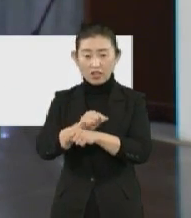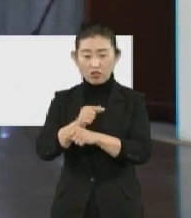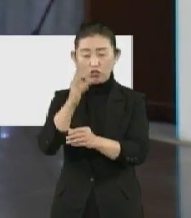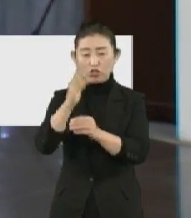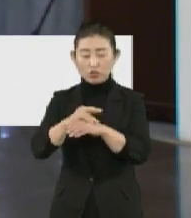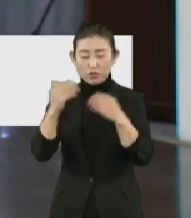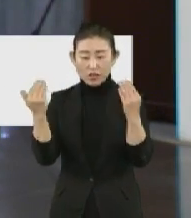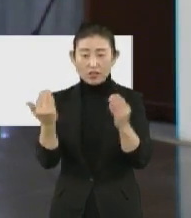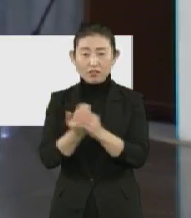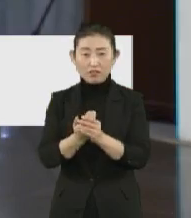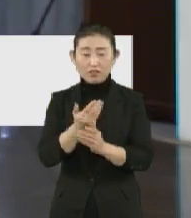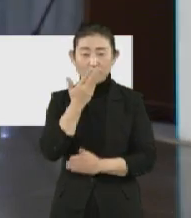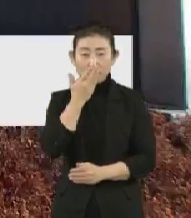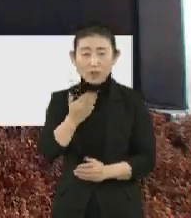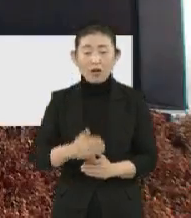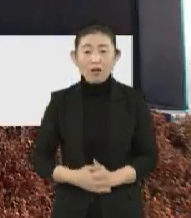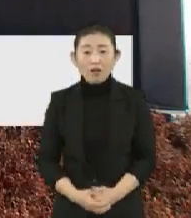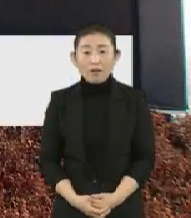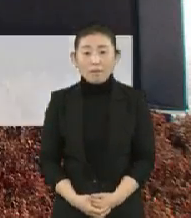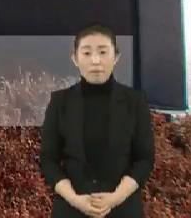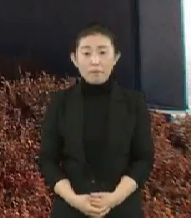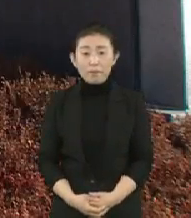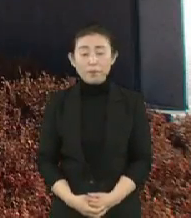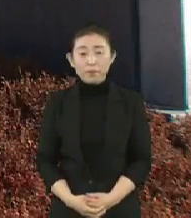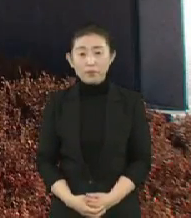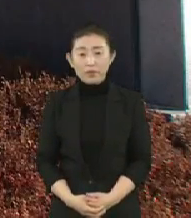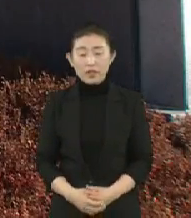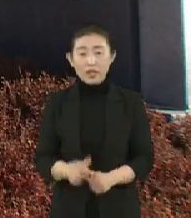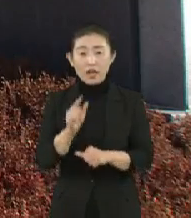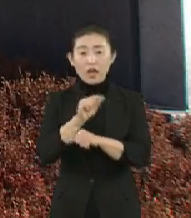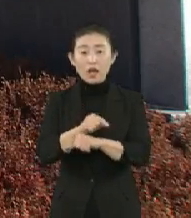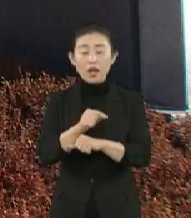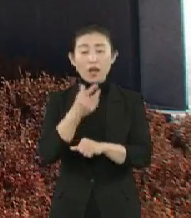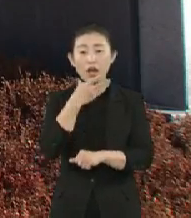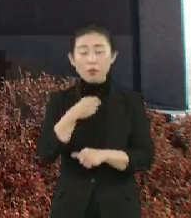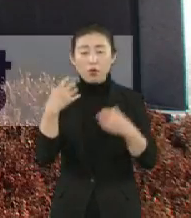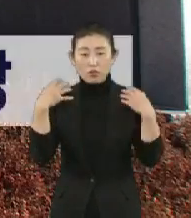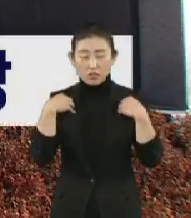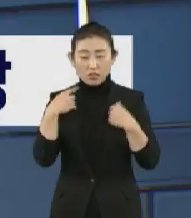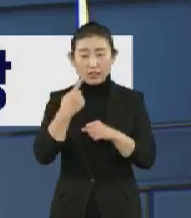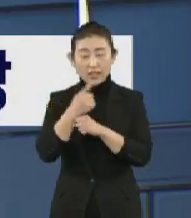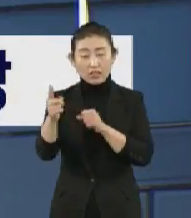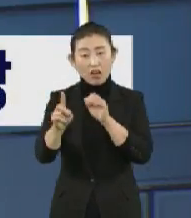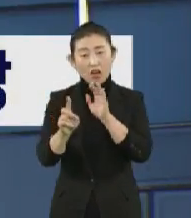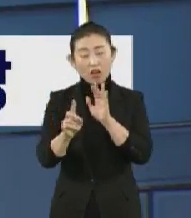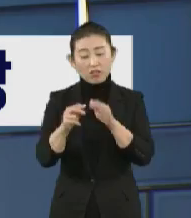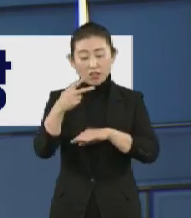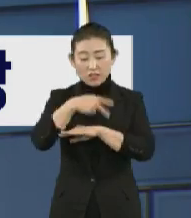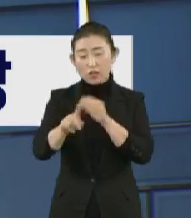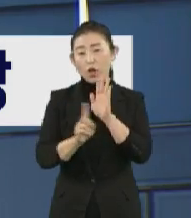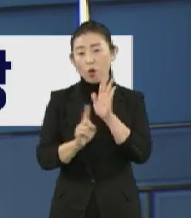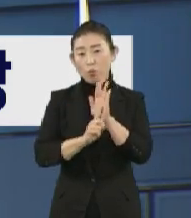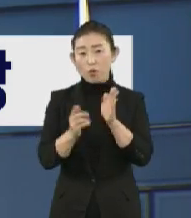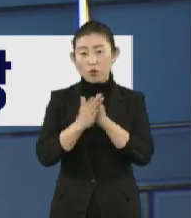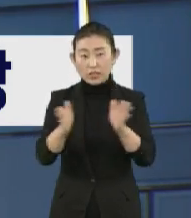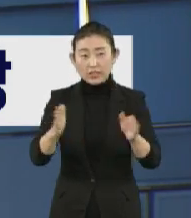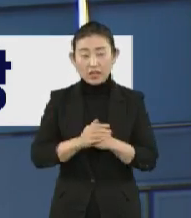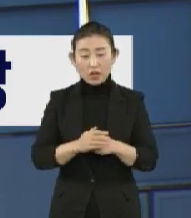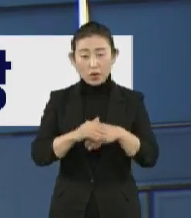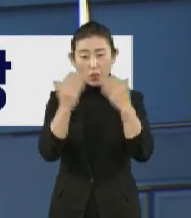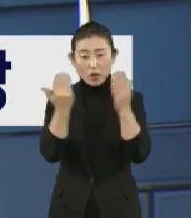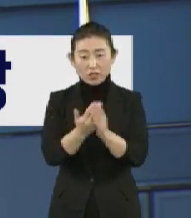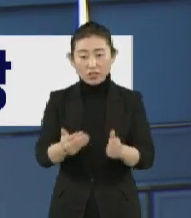퍼즐이 완성되리라고 생각을 합니다. 이에 따라 행복청이 내년 설계 공모에 들어가 실제 완공까지 5년여